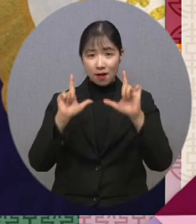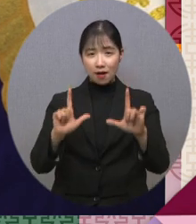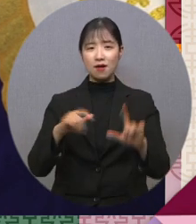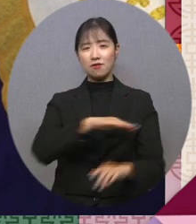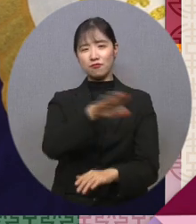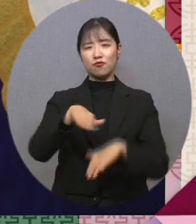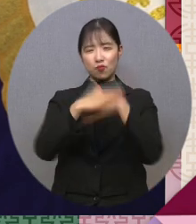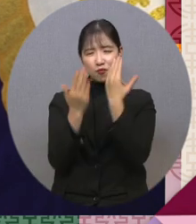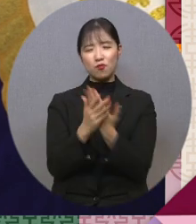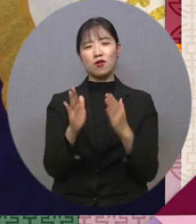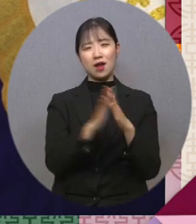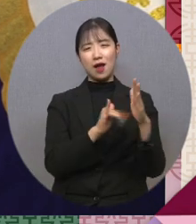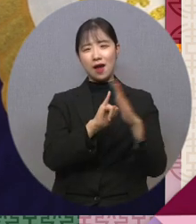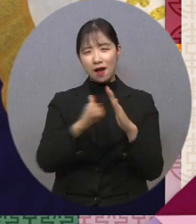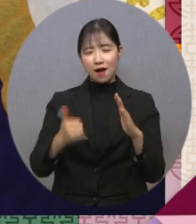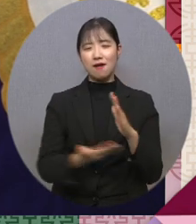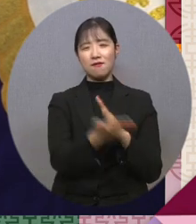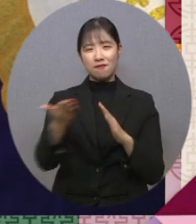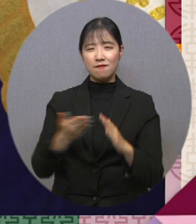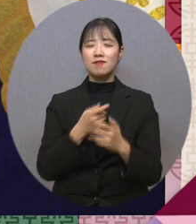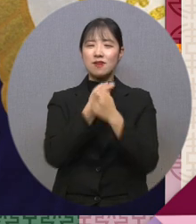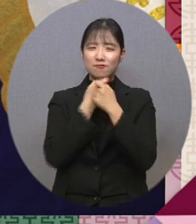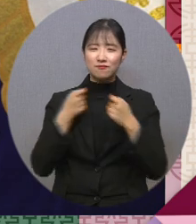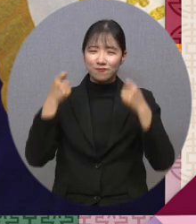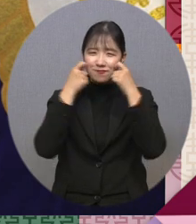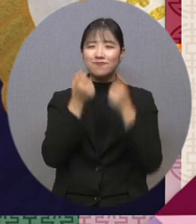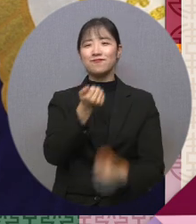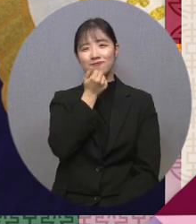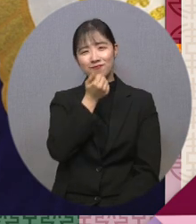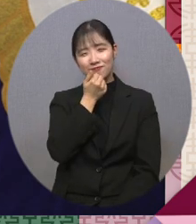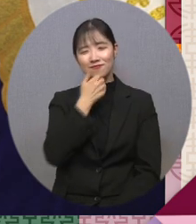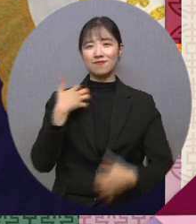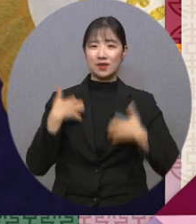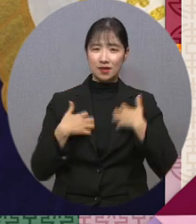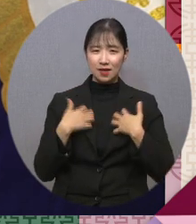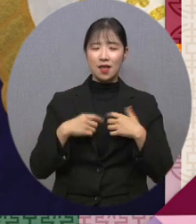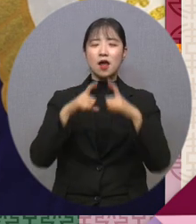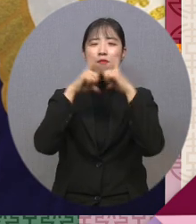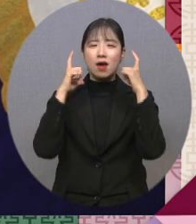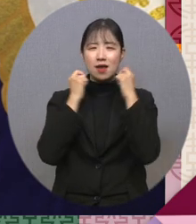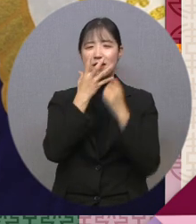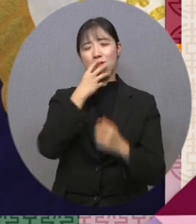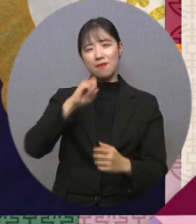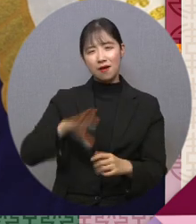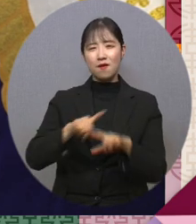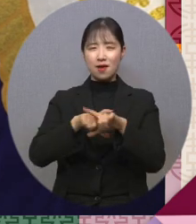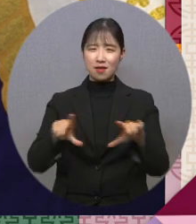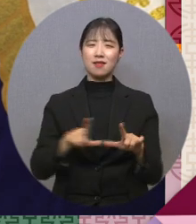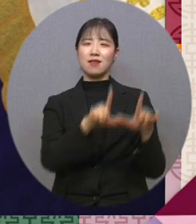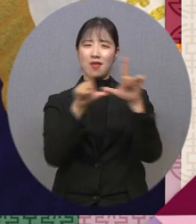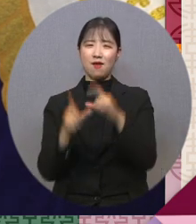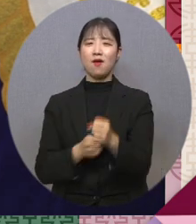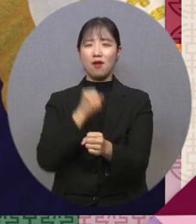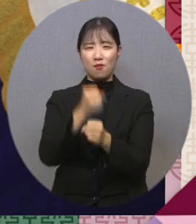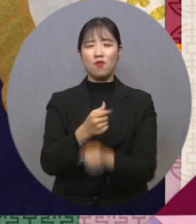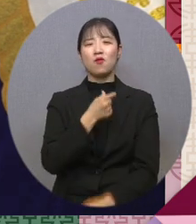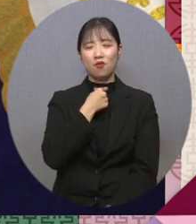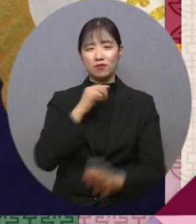모두의 가정에 웃음꽃이 피어나고 마스크를 벗고 일상을 회복하기를 기원합니다.